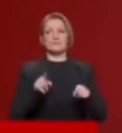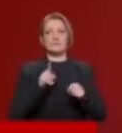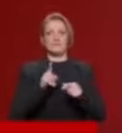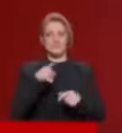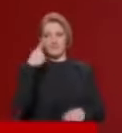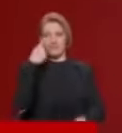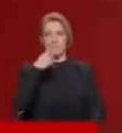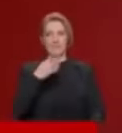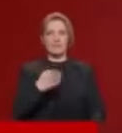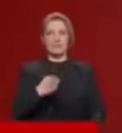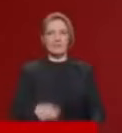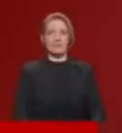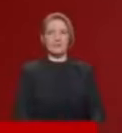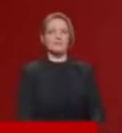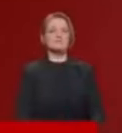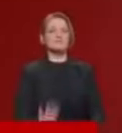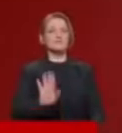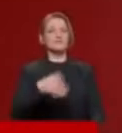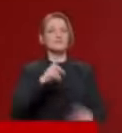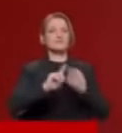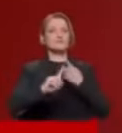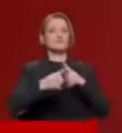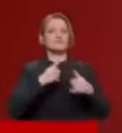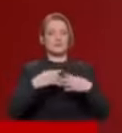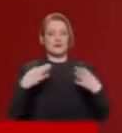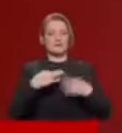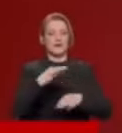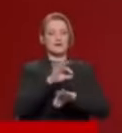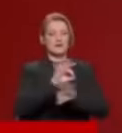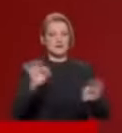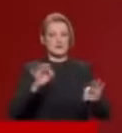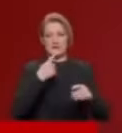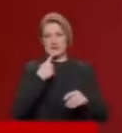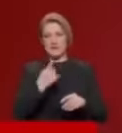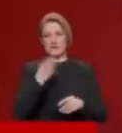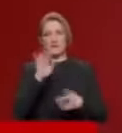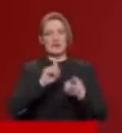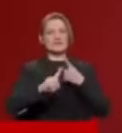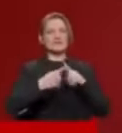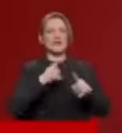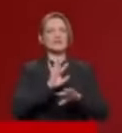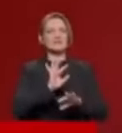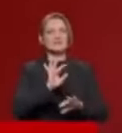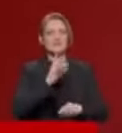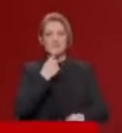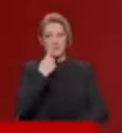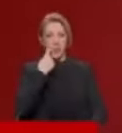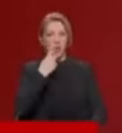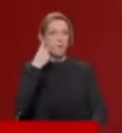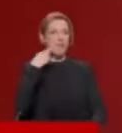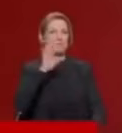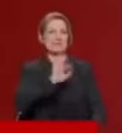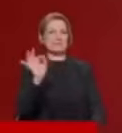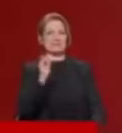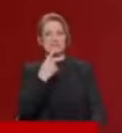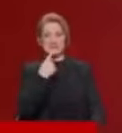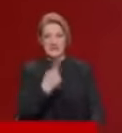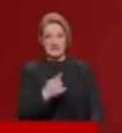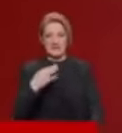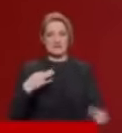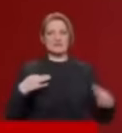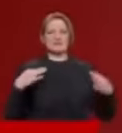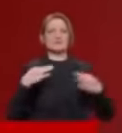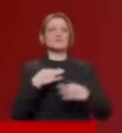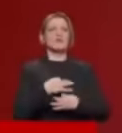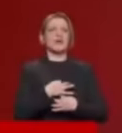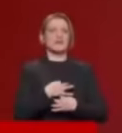geleceğim. Dolayısıyla sonra siyasi saygısızlık haline döndü. Sonra da siyasi terbiyesizlik haline döndü. Demek ki Sayın